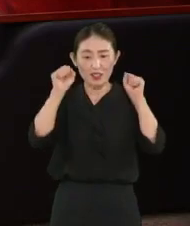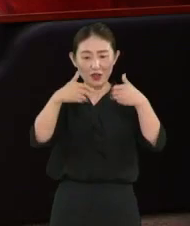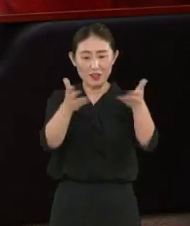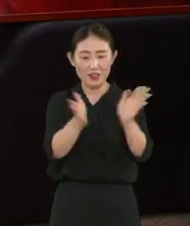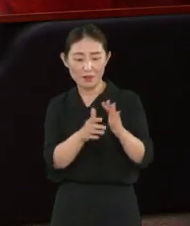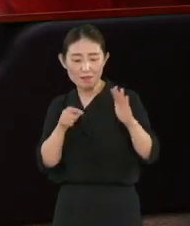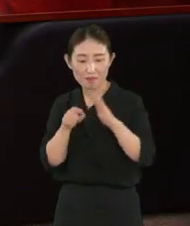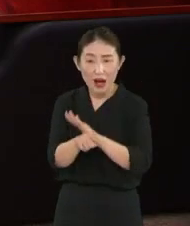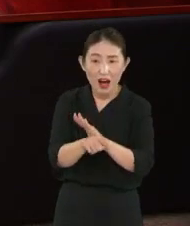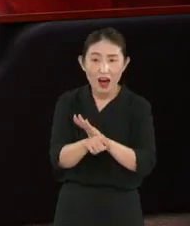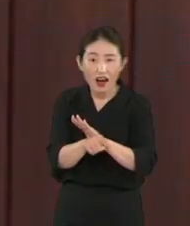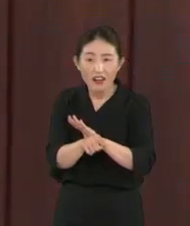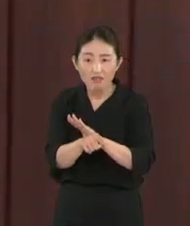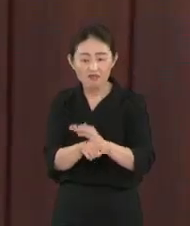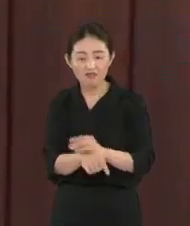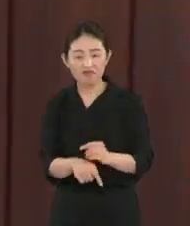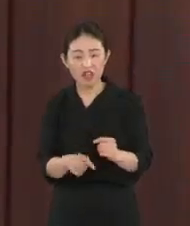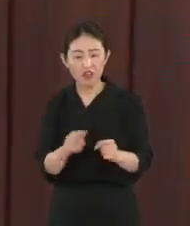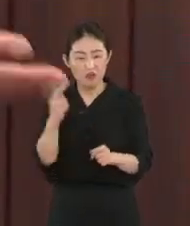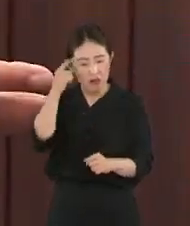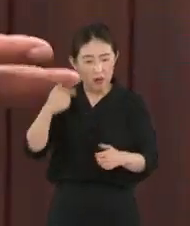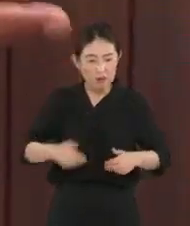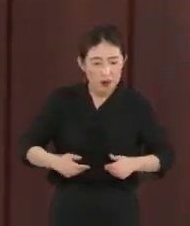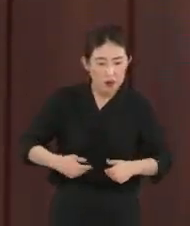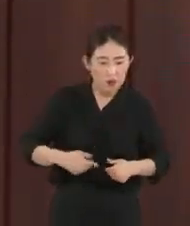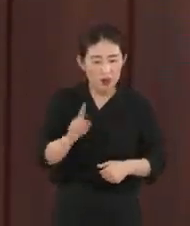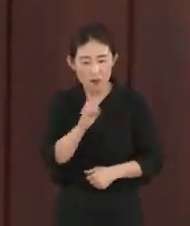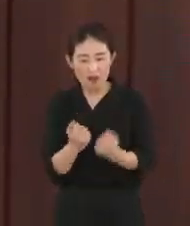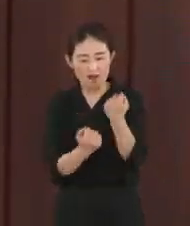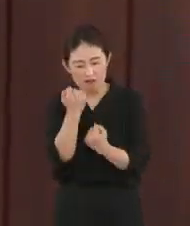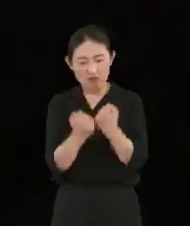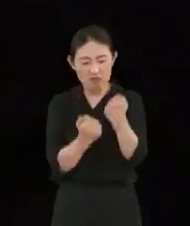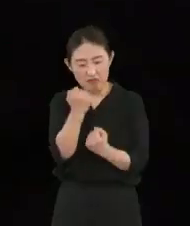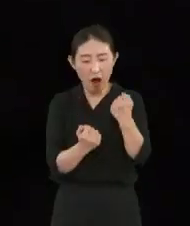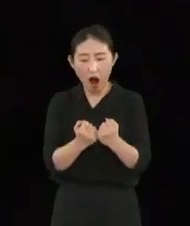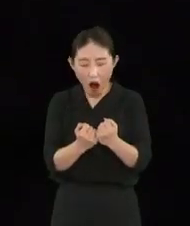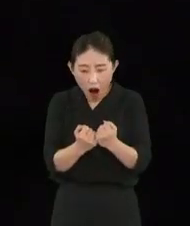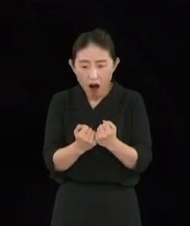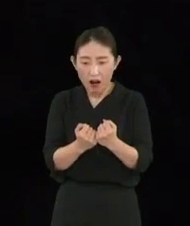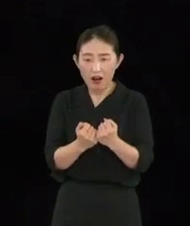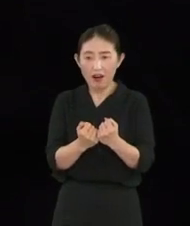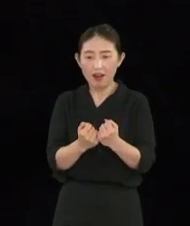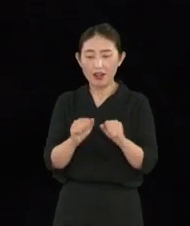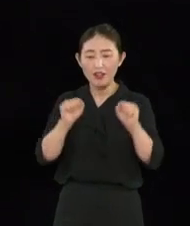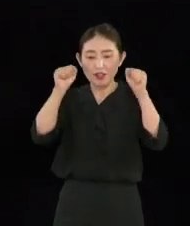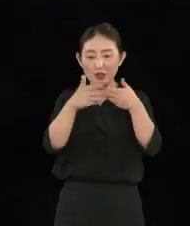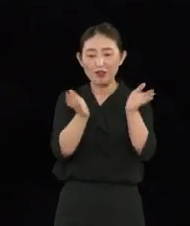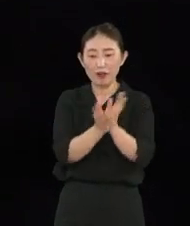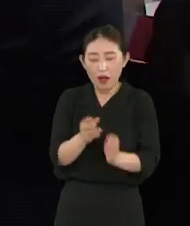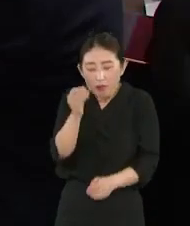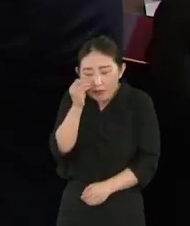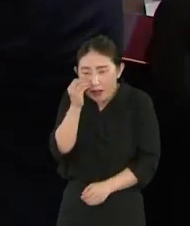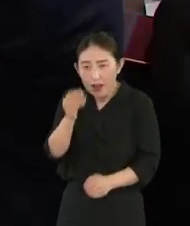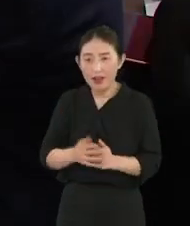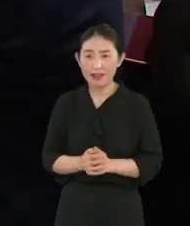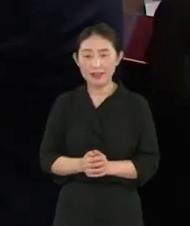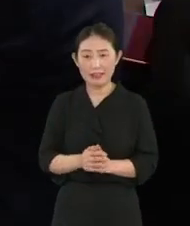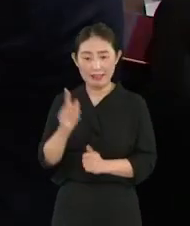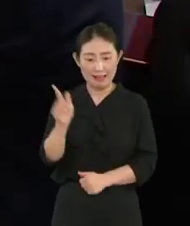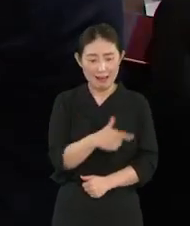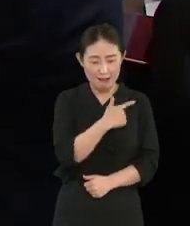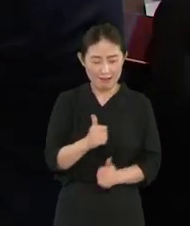김혜자 구순 회장의 치밀한 설득에 체크해도 꼼짝없이 지원을 약속합니다 단 하루도 허투로 보내지